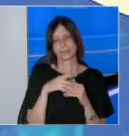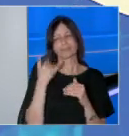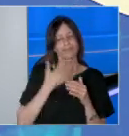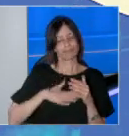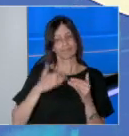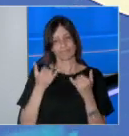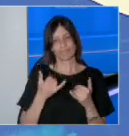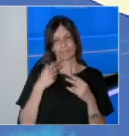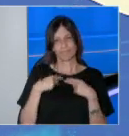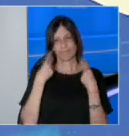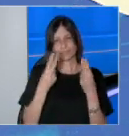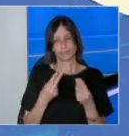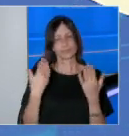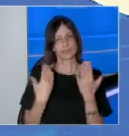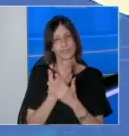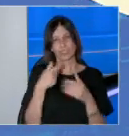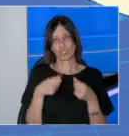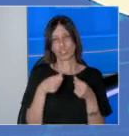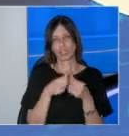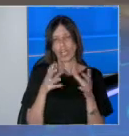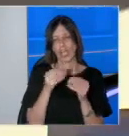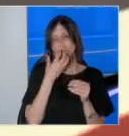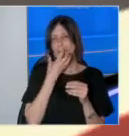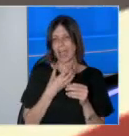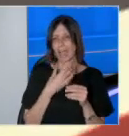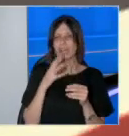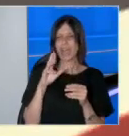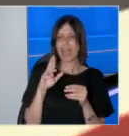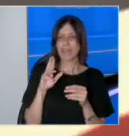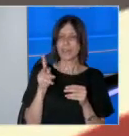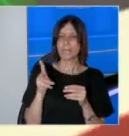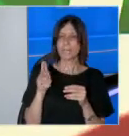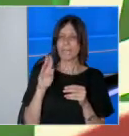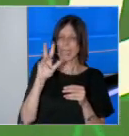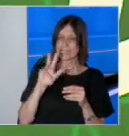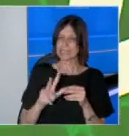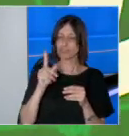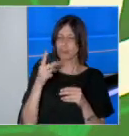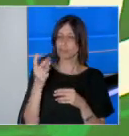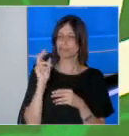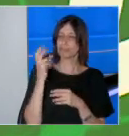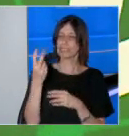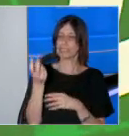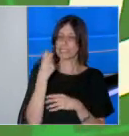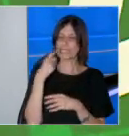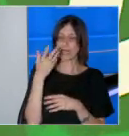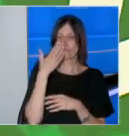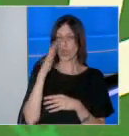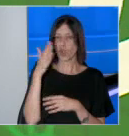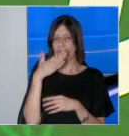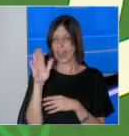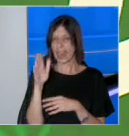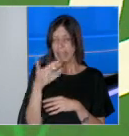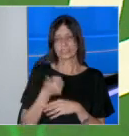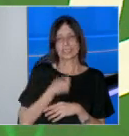עם הרב רפי פרץ, שמצטרף אלינו מהכותל.